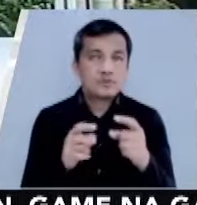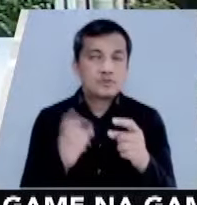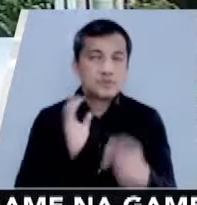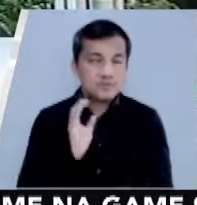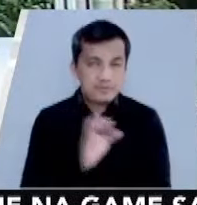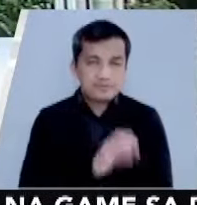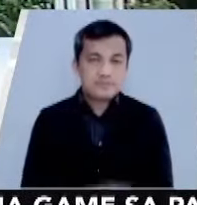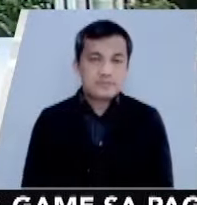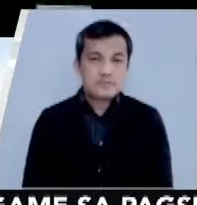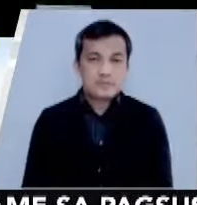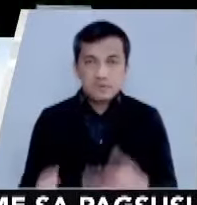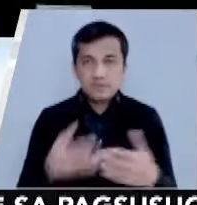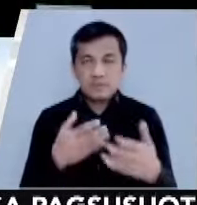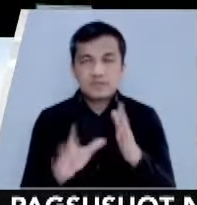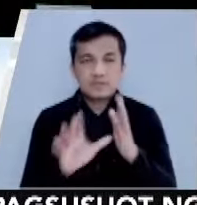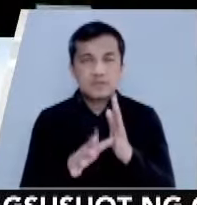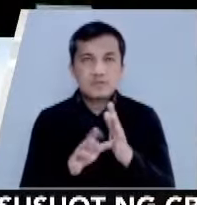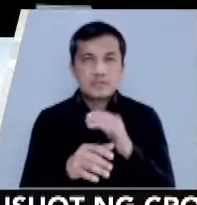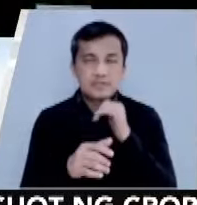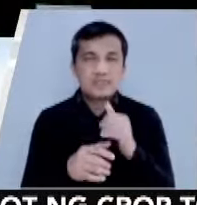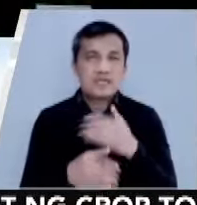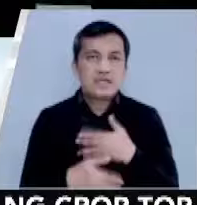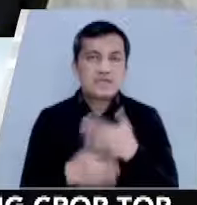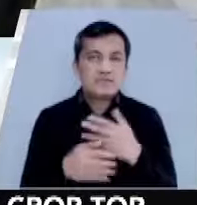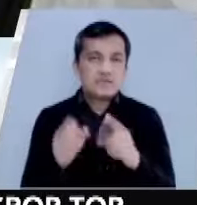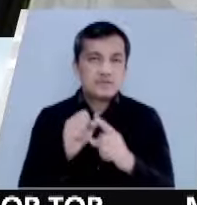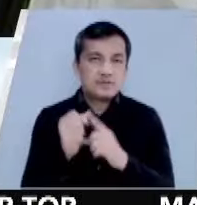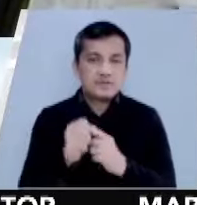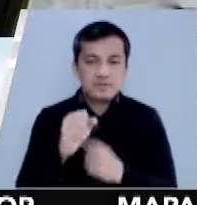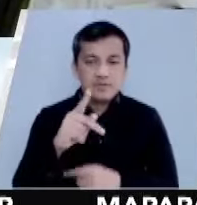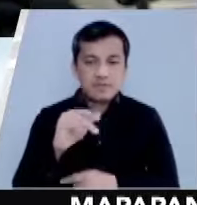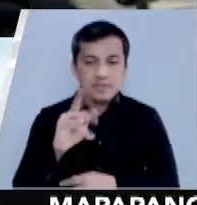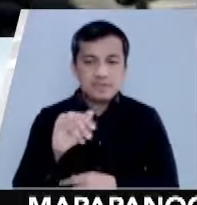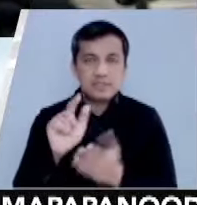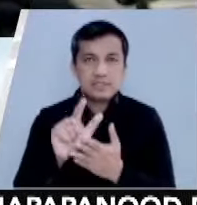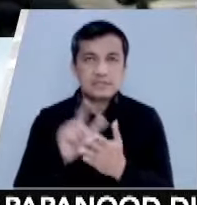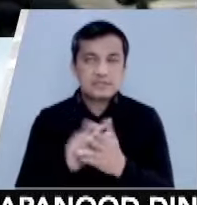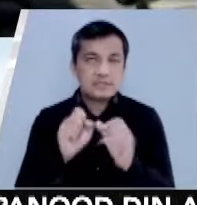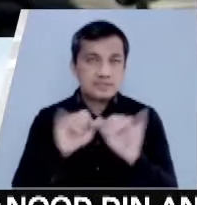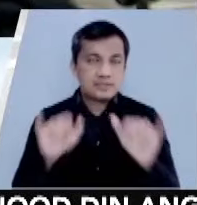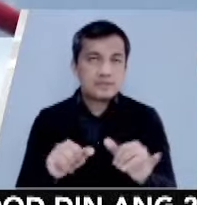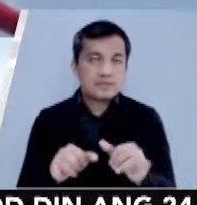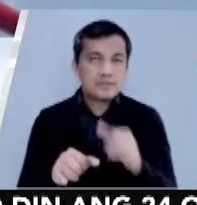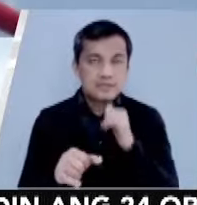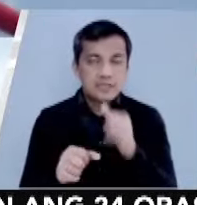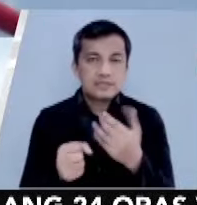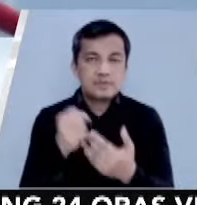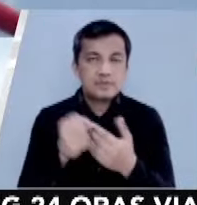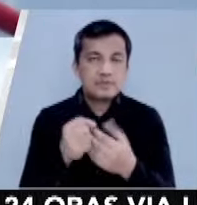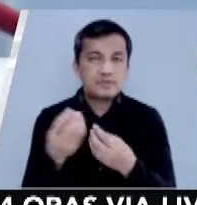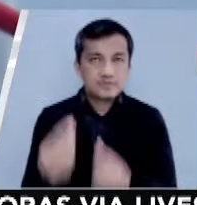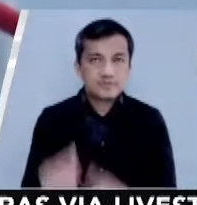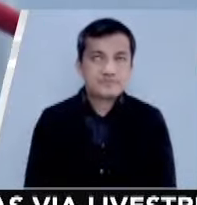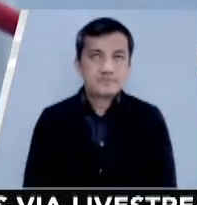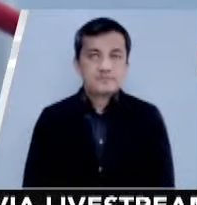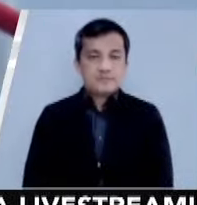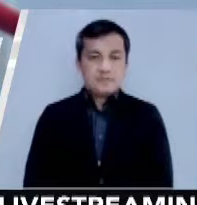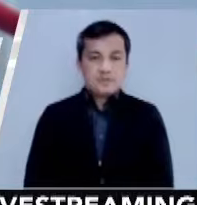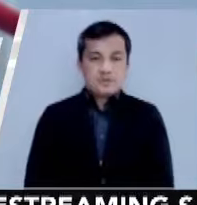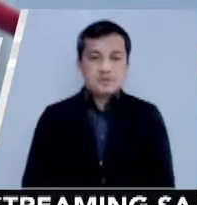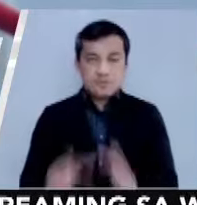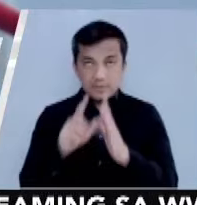hindi natutuwa sa kalagayan ng partyless system sa bansa. Pero hindi simple ang solusyon. Yung buong batas, sana hindi